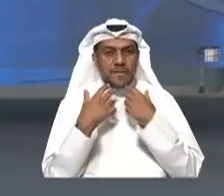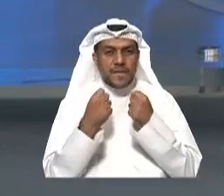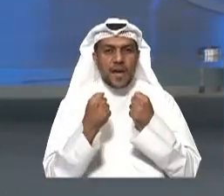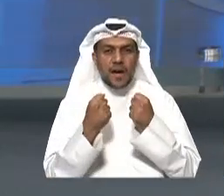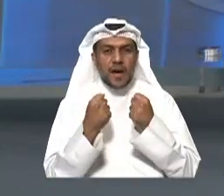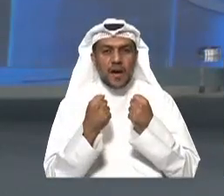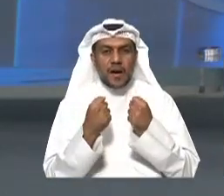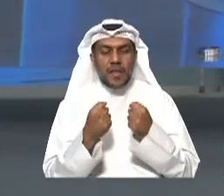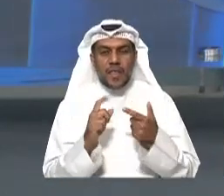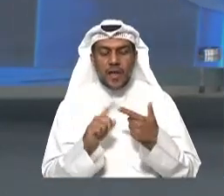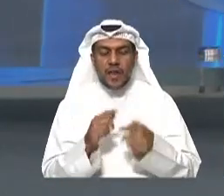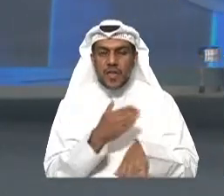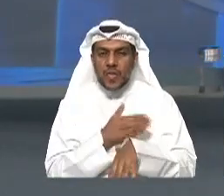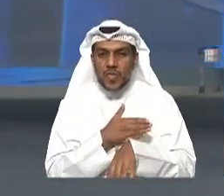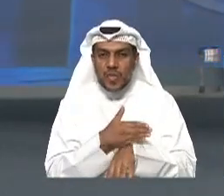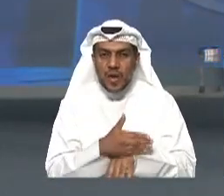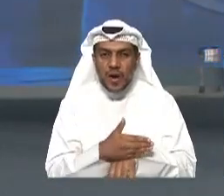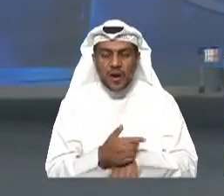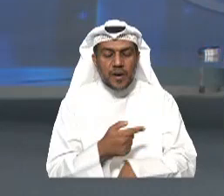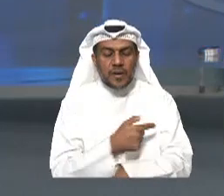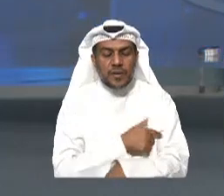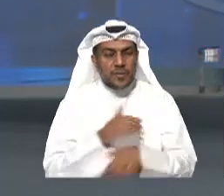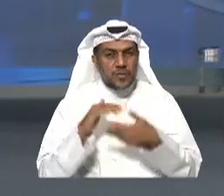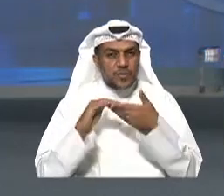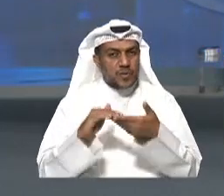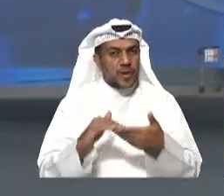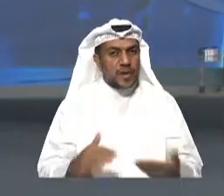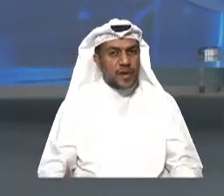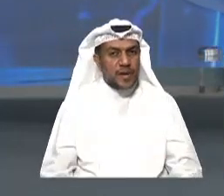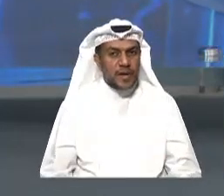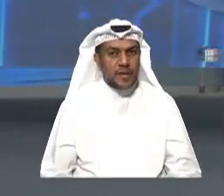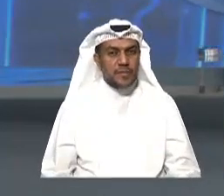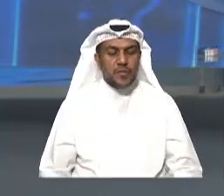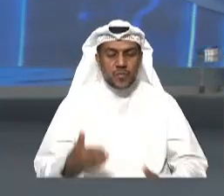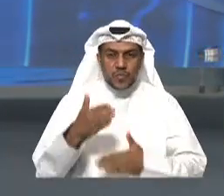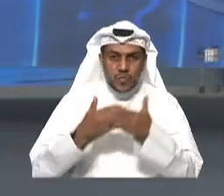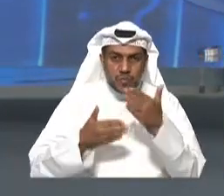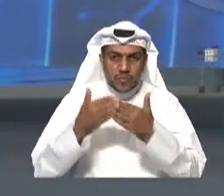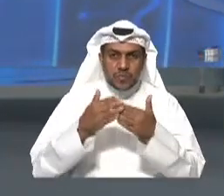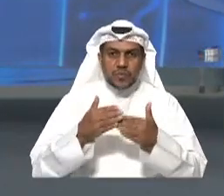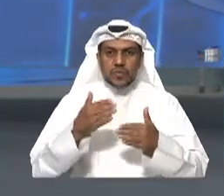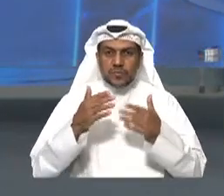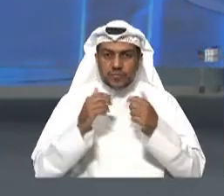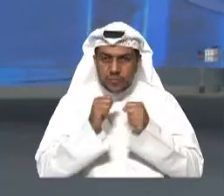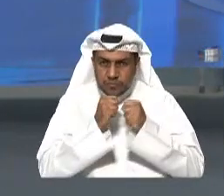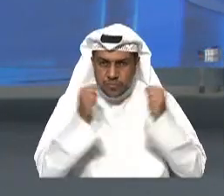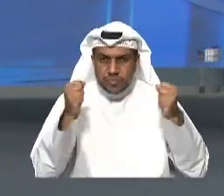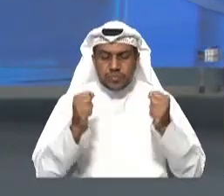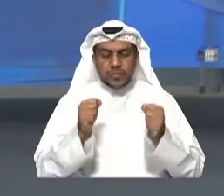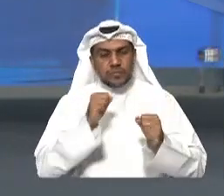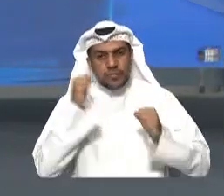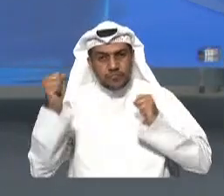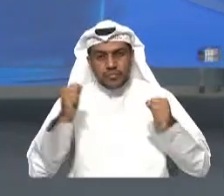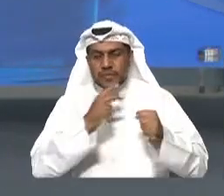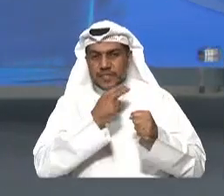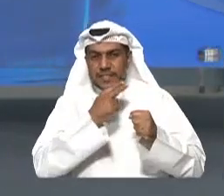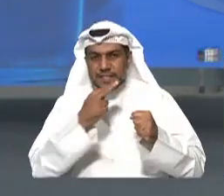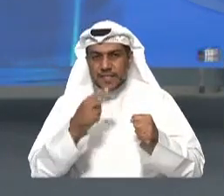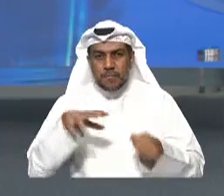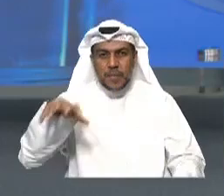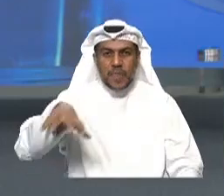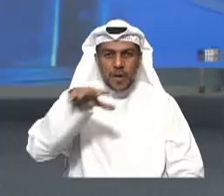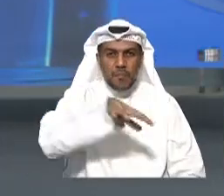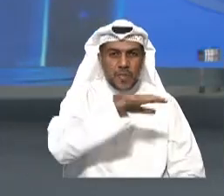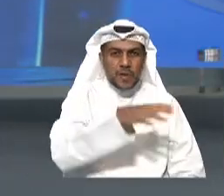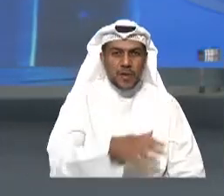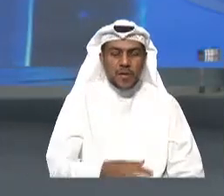تاخر توفير الخدمات الصحيه من انشائي وتوسعه وتشغيل المستشفيات والمراكز الصحيه في بعض المناطق